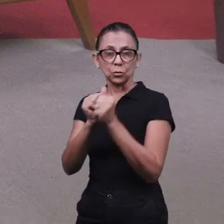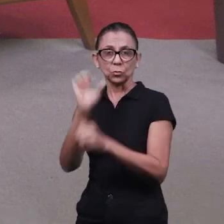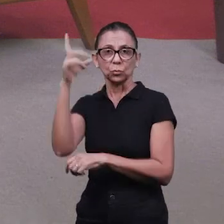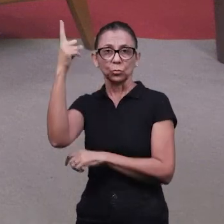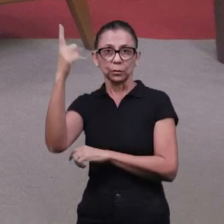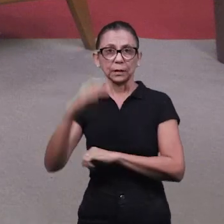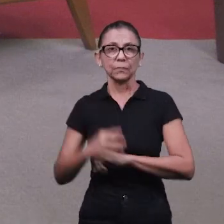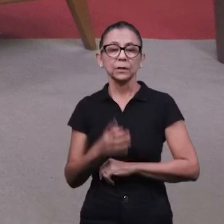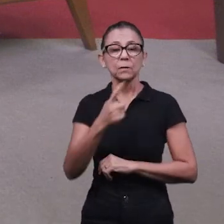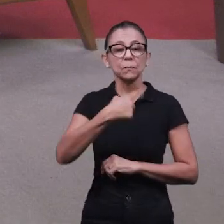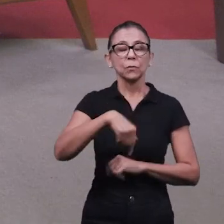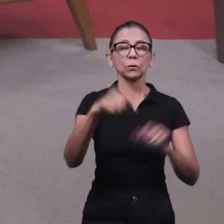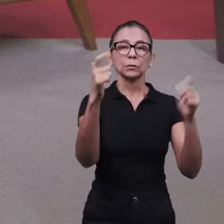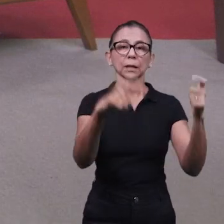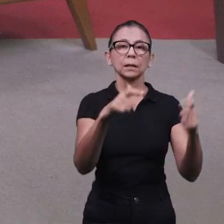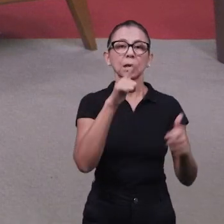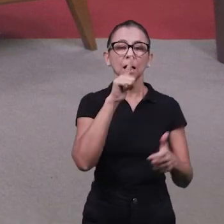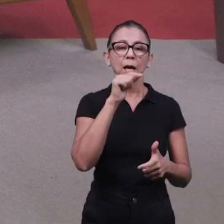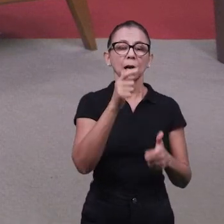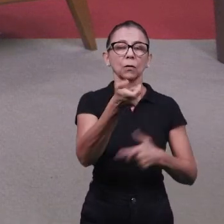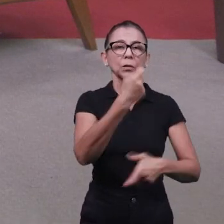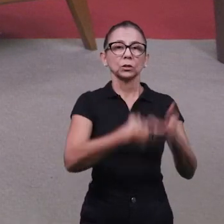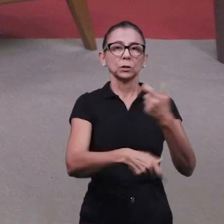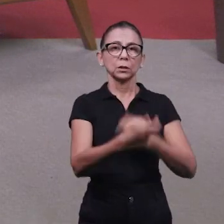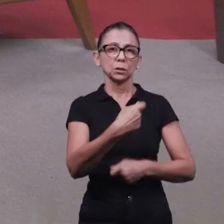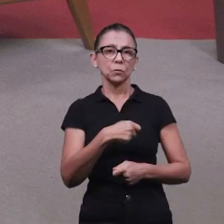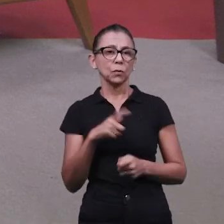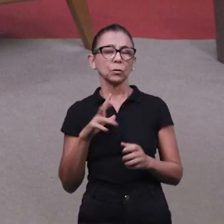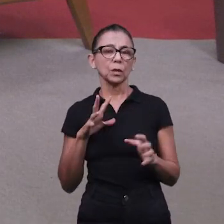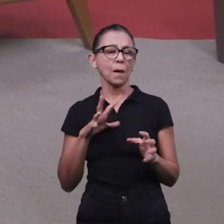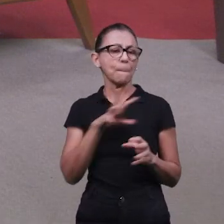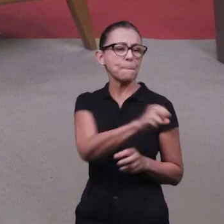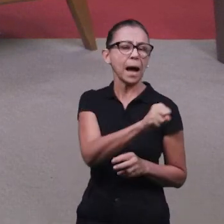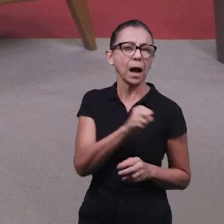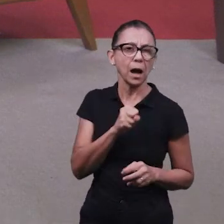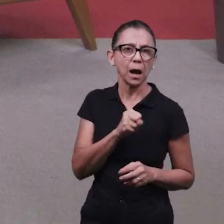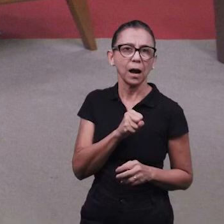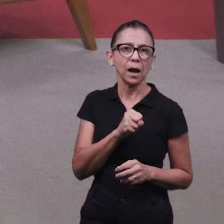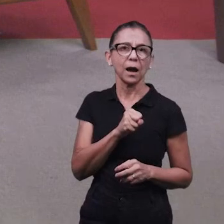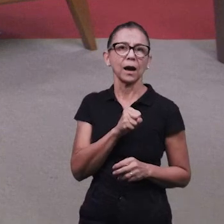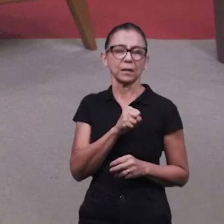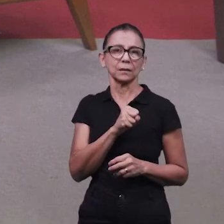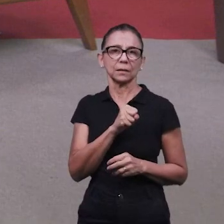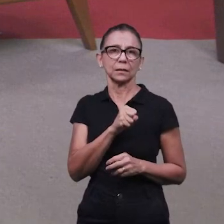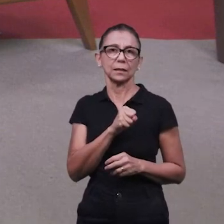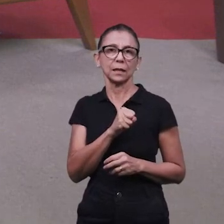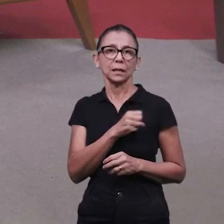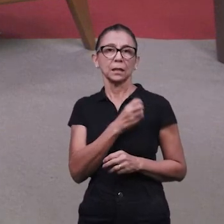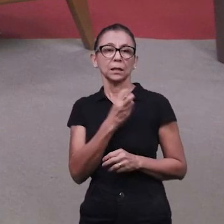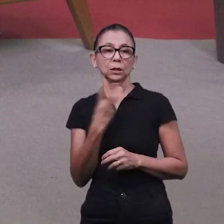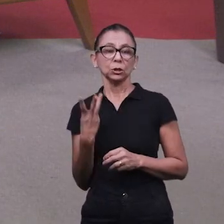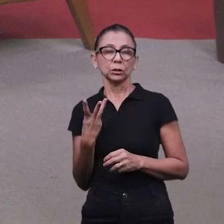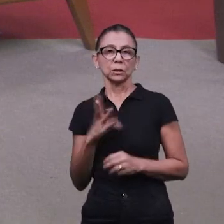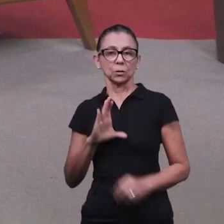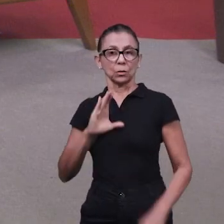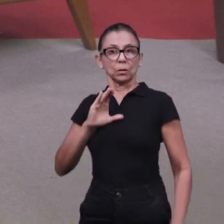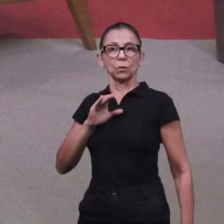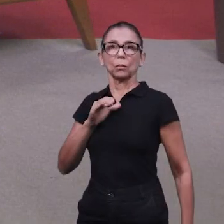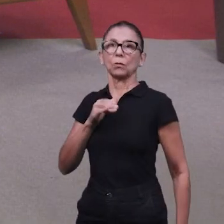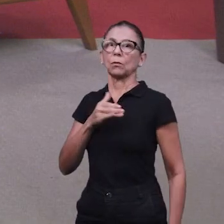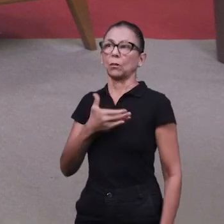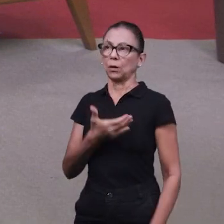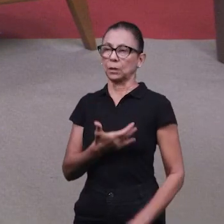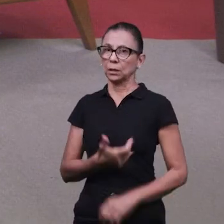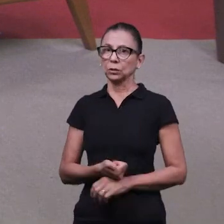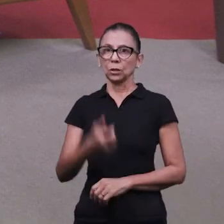trois de ses vaillants des eaux de puits du Bethléem, parce que cela a mis en évidence